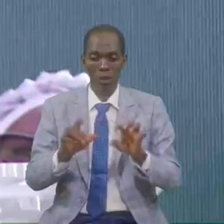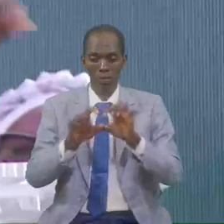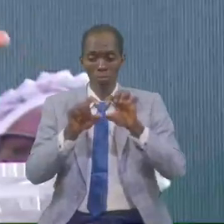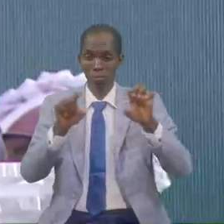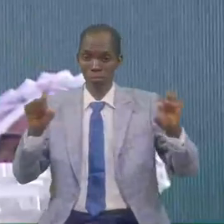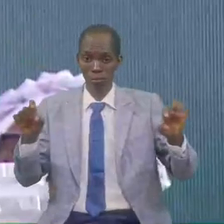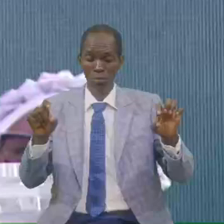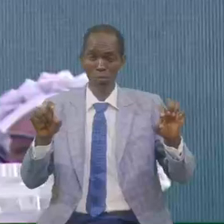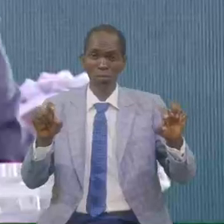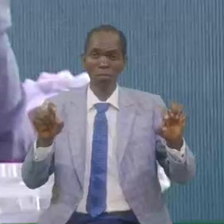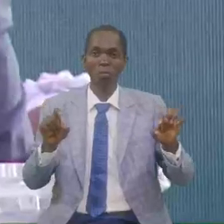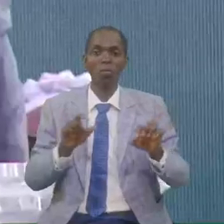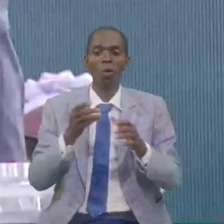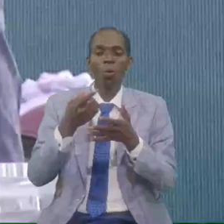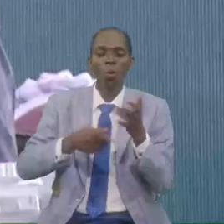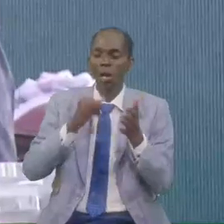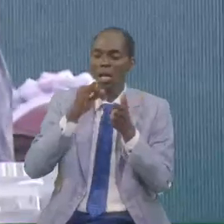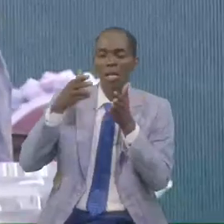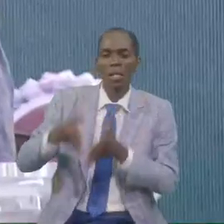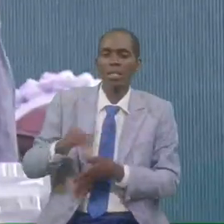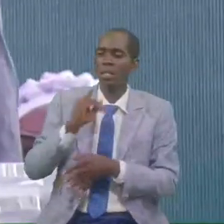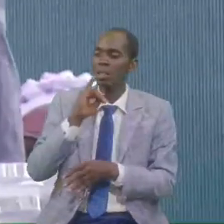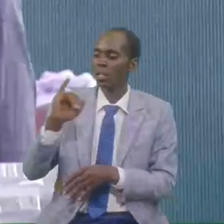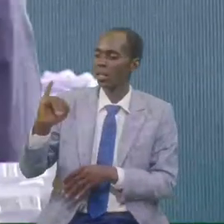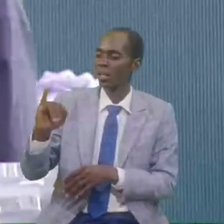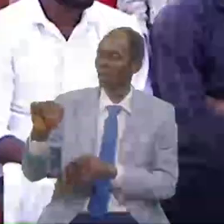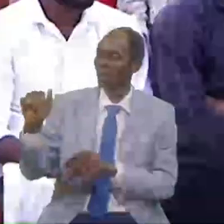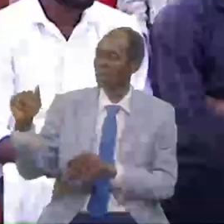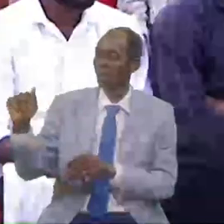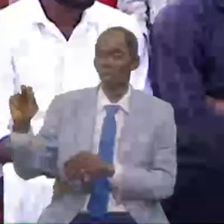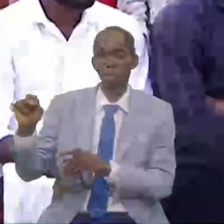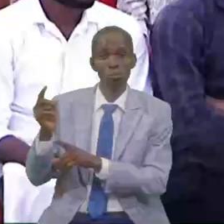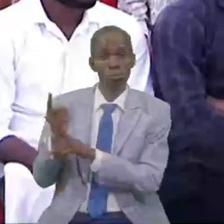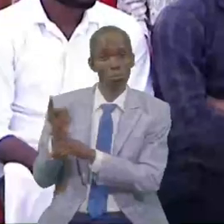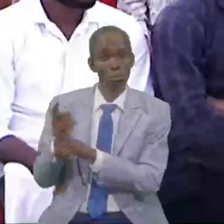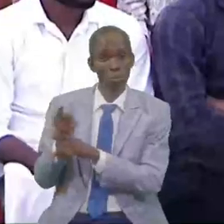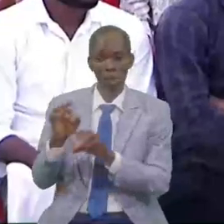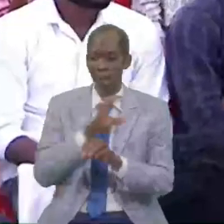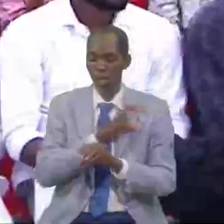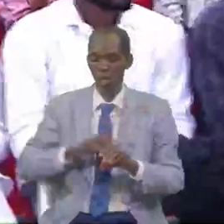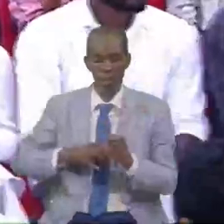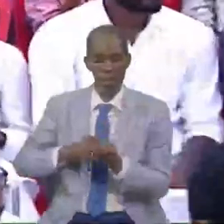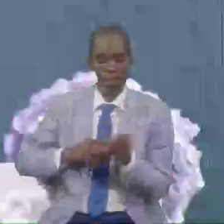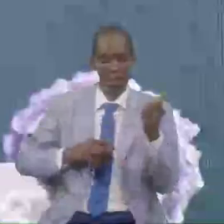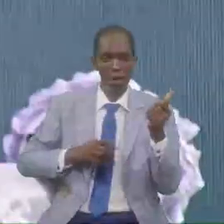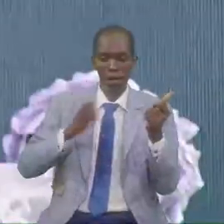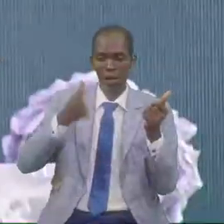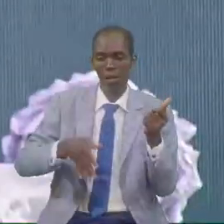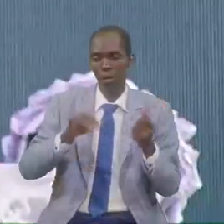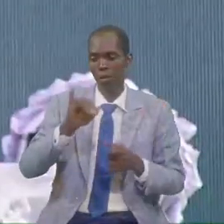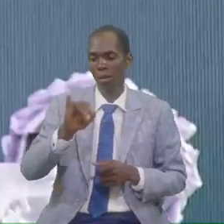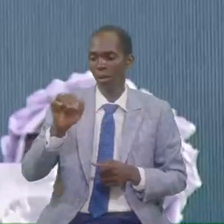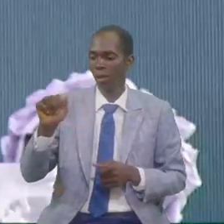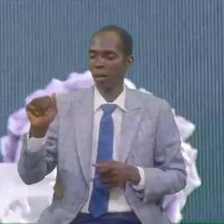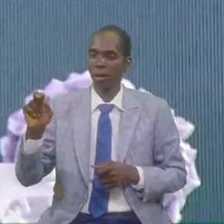de chrétien, ce qui reste, c'est I-A-N. Le mot chrétien en